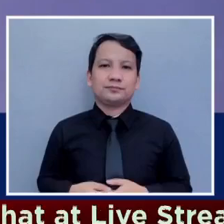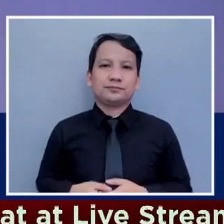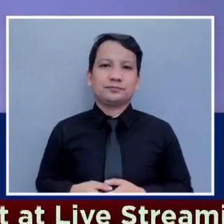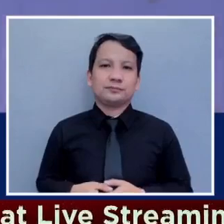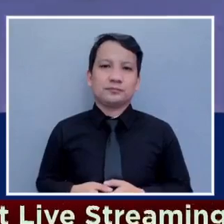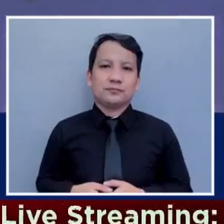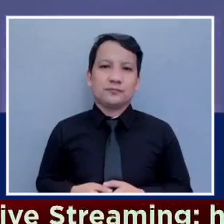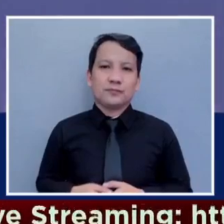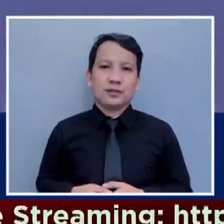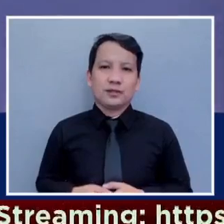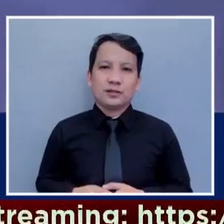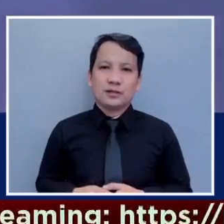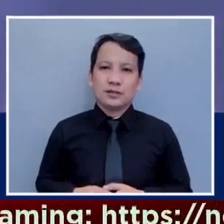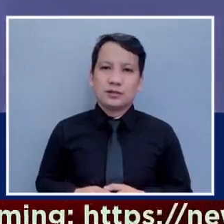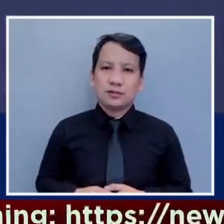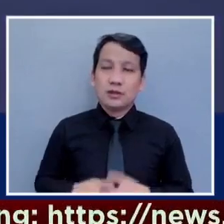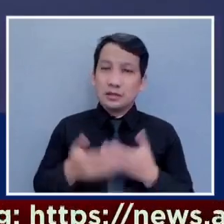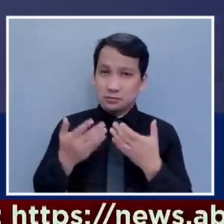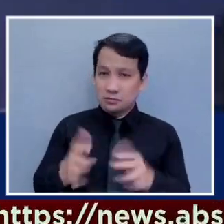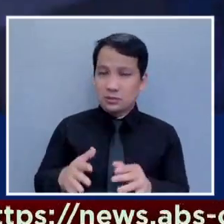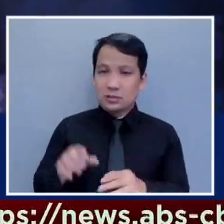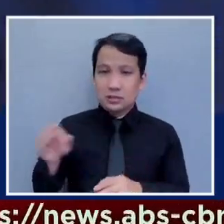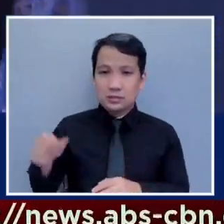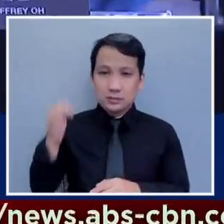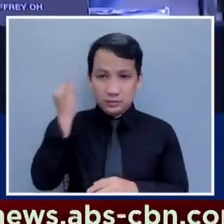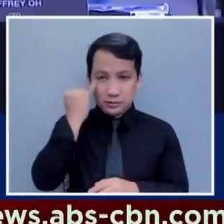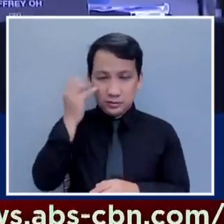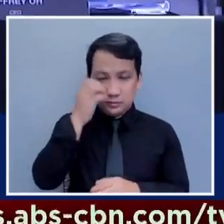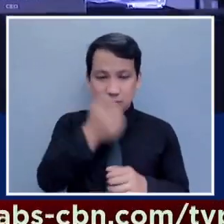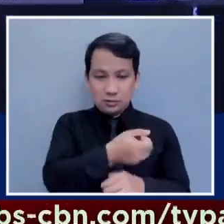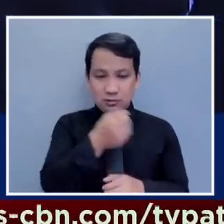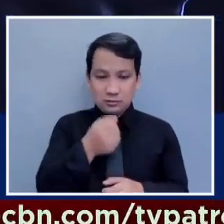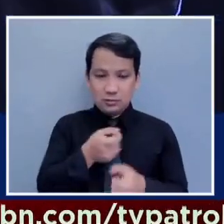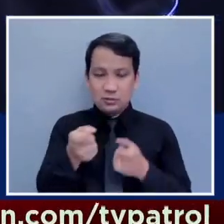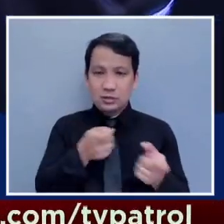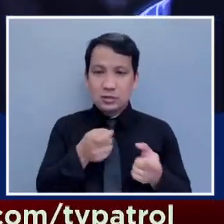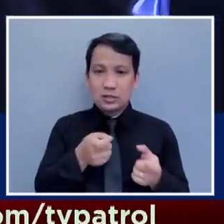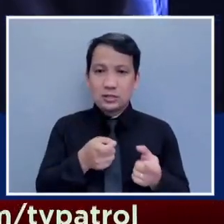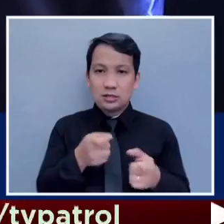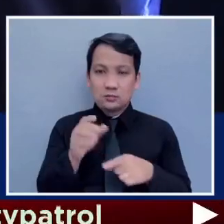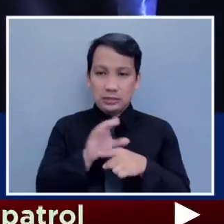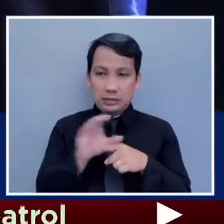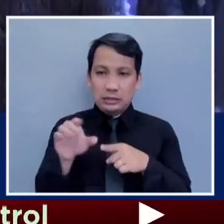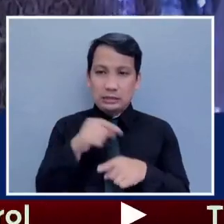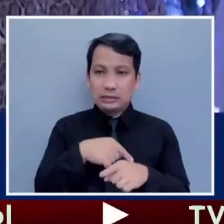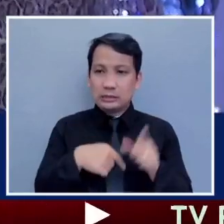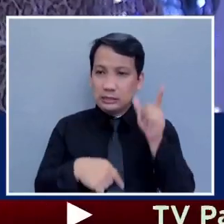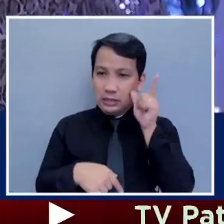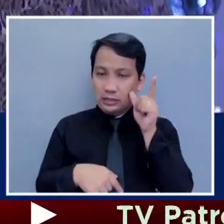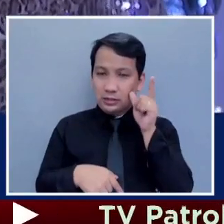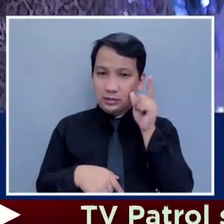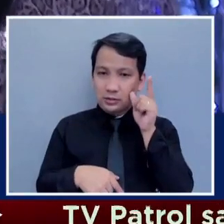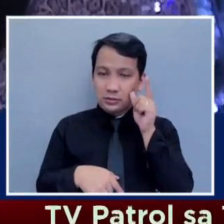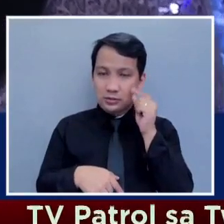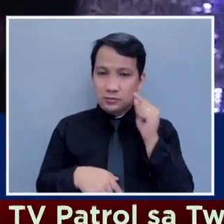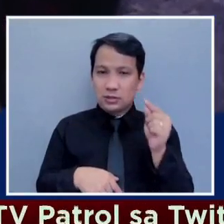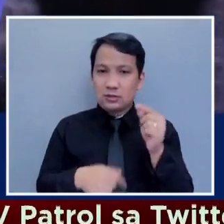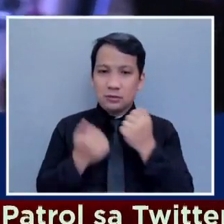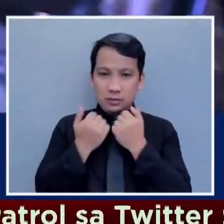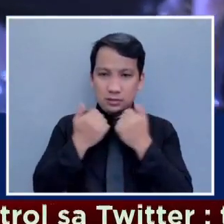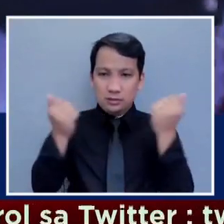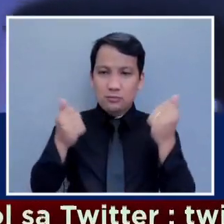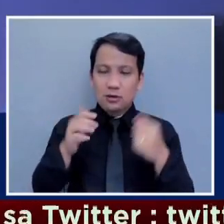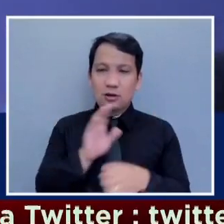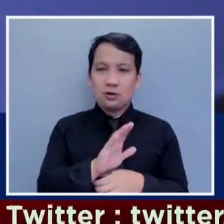It's official. Si James Reid na ang hahawak sa karera ni Liza Soberano. Ito ang biggest announcement ng